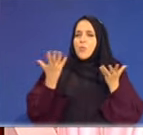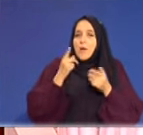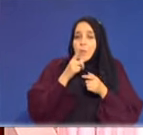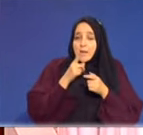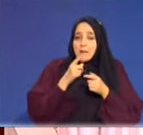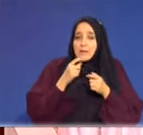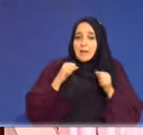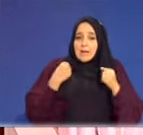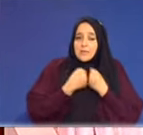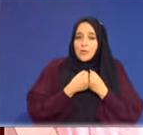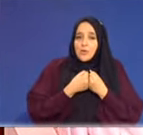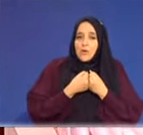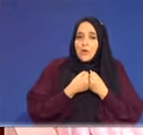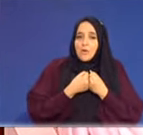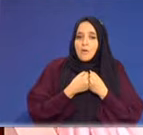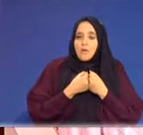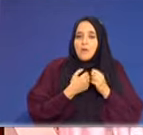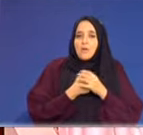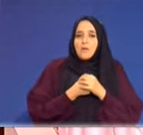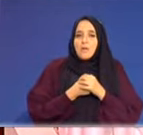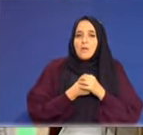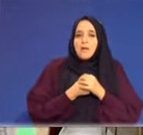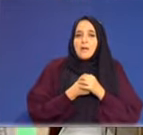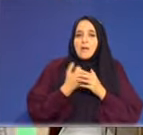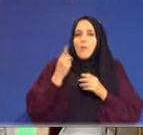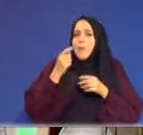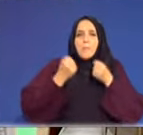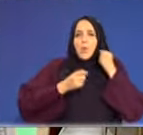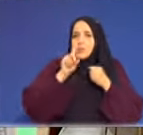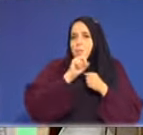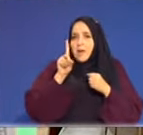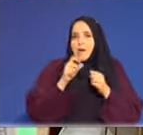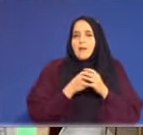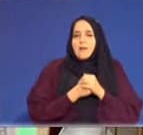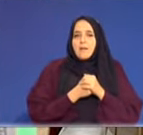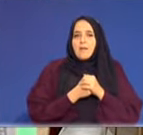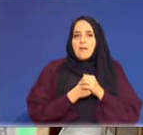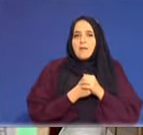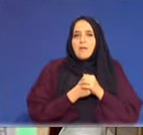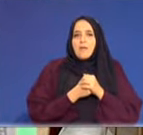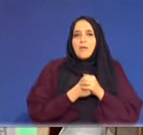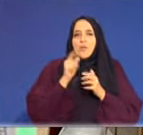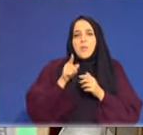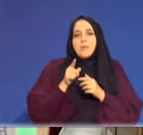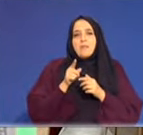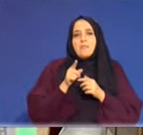تضرر؟ هو علاه دركا ولدي ما كانش يصاب كي دار صرات طيب. الاكسيدون، كان يشوف في